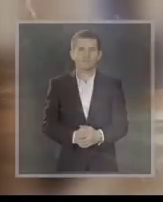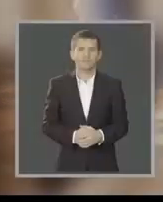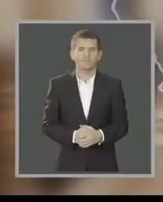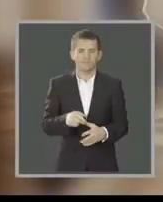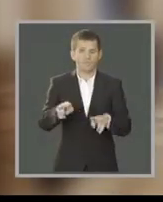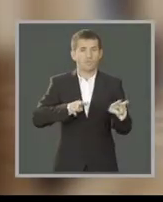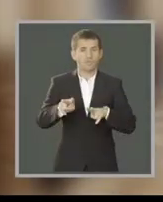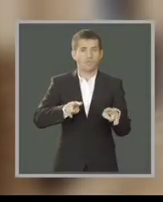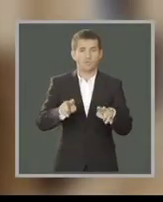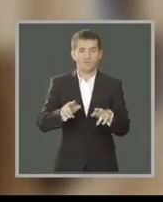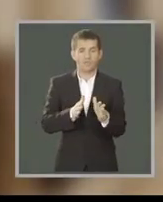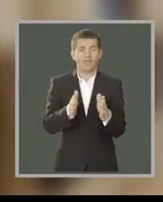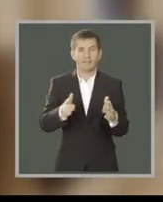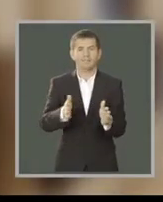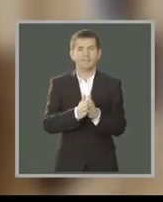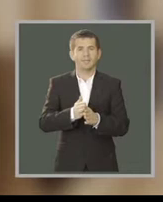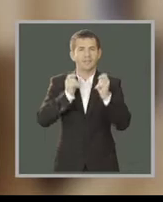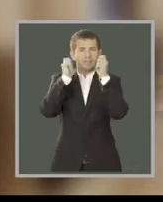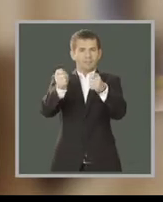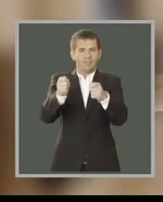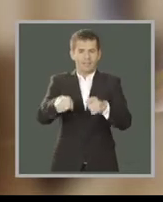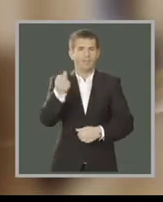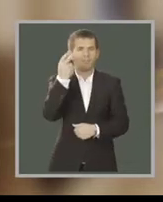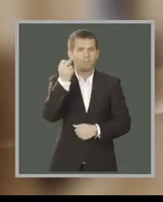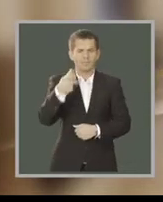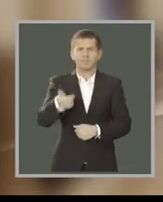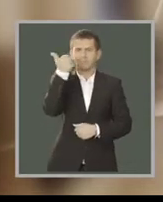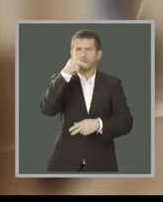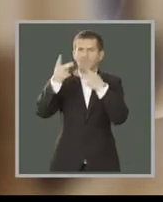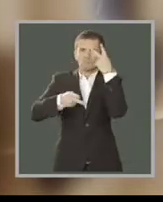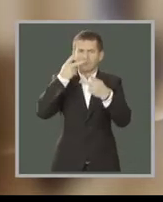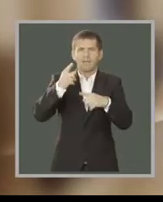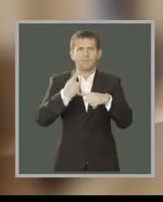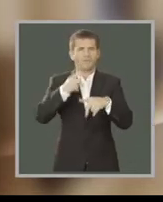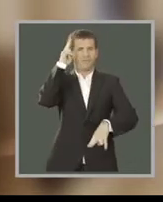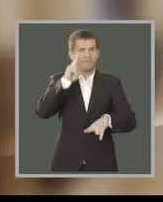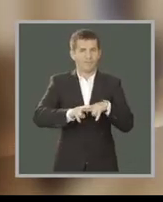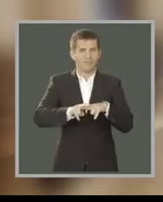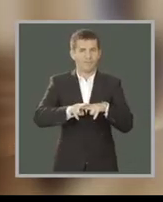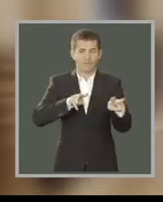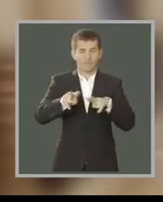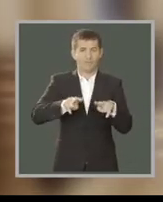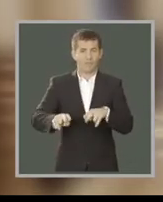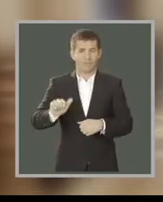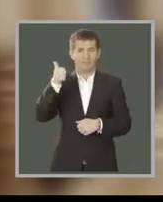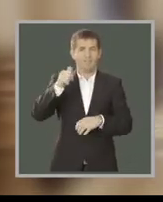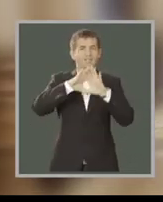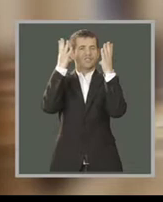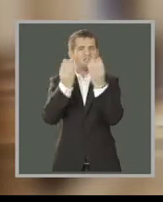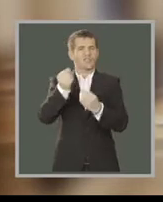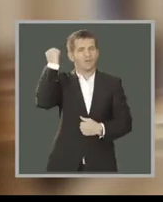Gjykata e Apelit Meselinë në Prishtinë është përgjegjëse të shqyrtoj ankesat ndaj vendimeve të gjykatave themelore në tërë Kosovën.